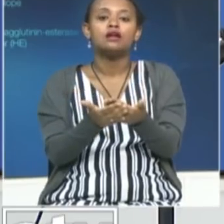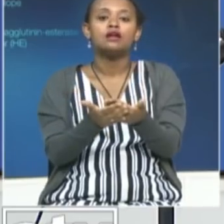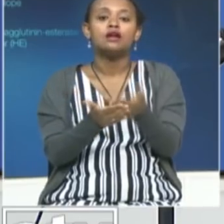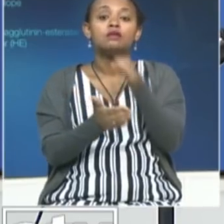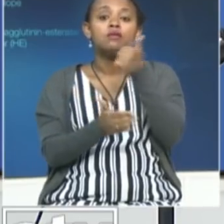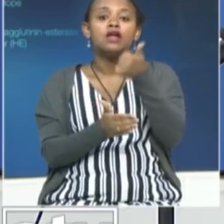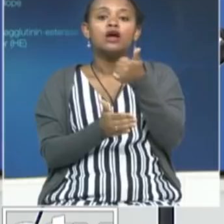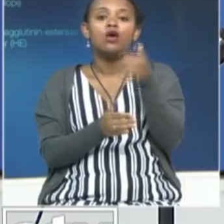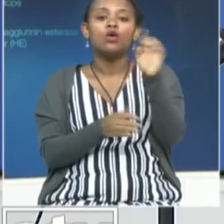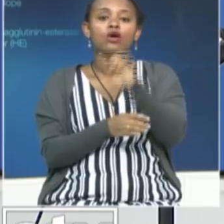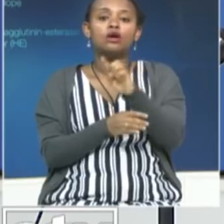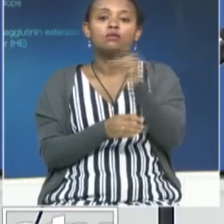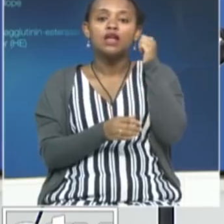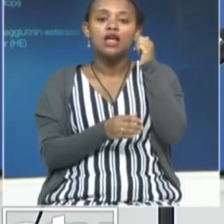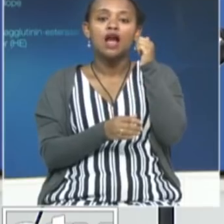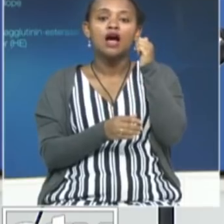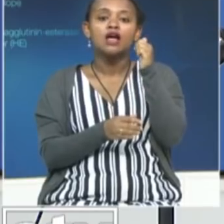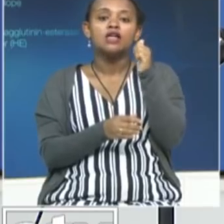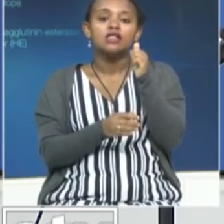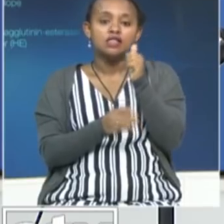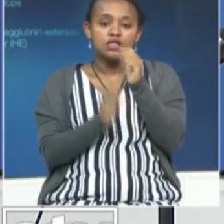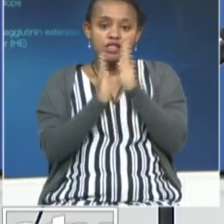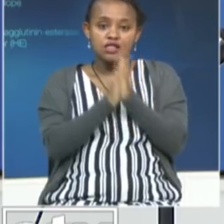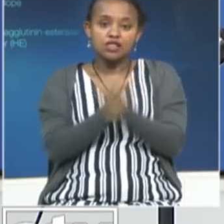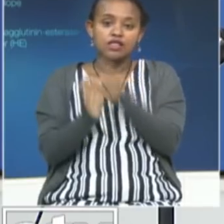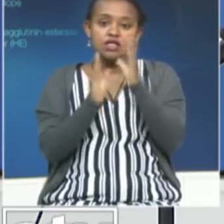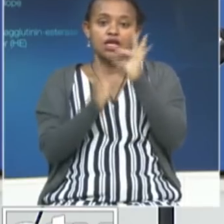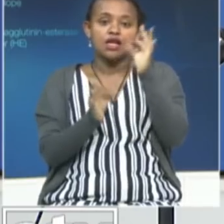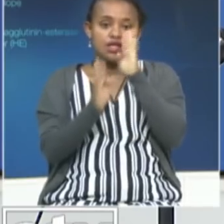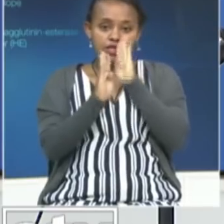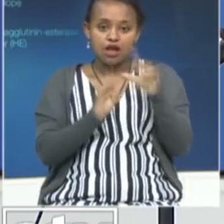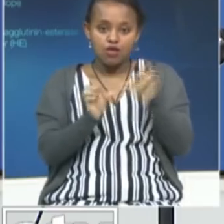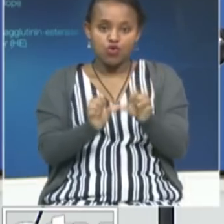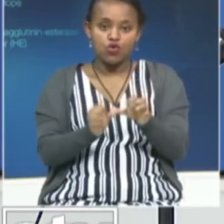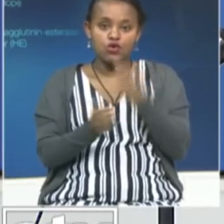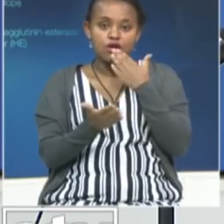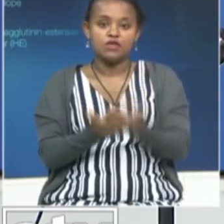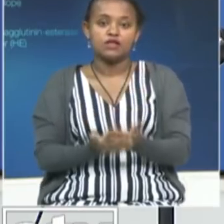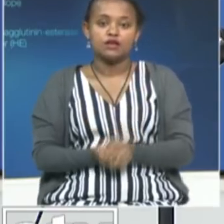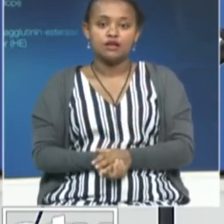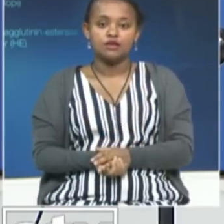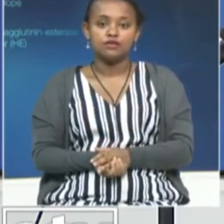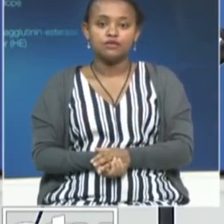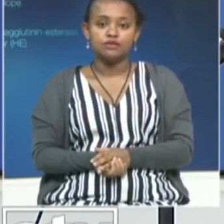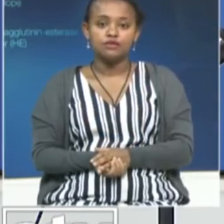በነገው ዕለት በሌላ ዝግጅት እንገናኝ። ሰላም ቆዩን። እስከዛው አመሰግናለሁ ዶክተር።